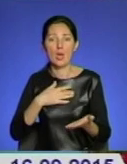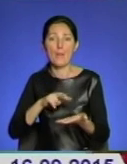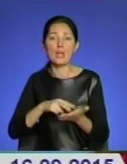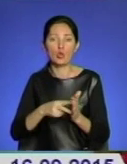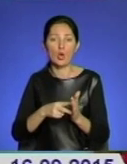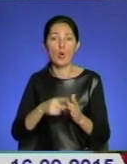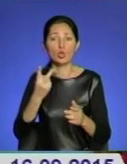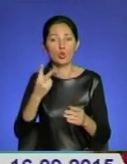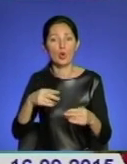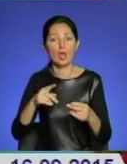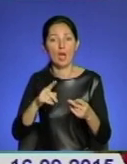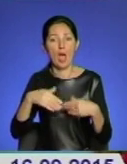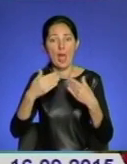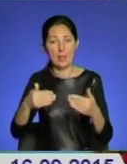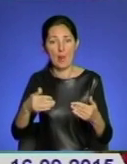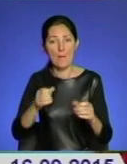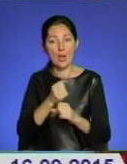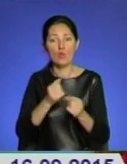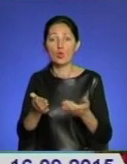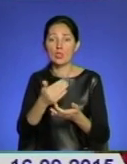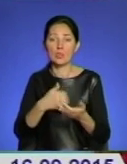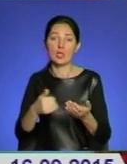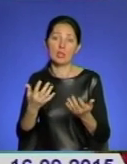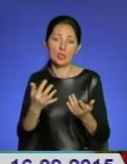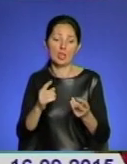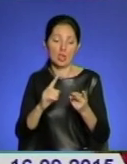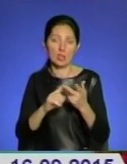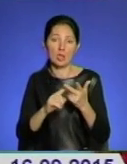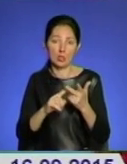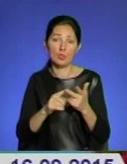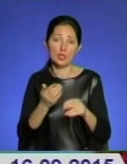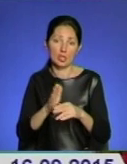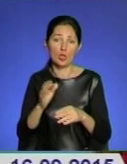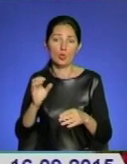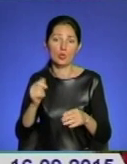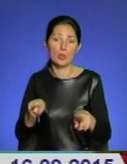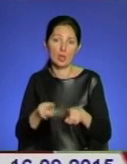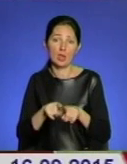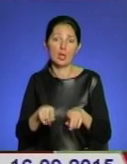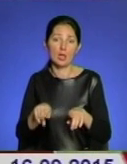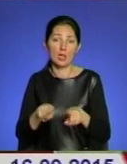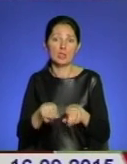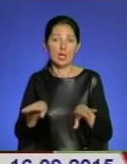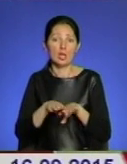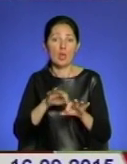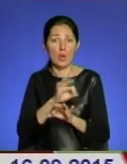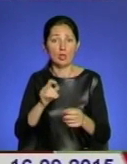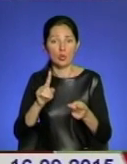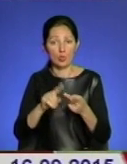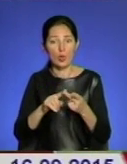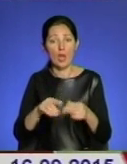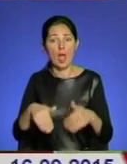за другий етап марафону зібрати ще 1/3 потрібної суми і таким чином закрити проект. Другий етап